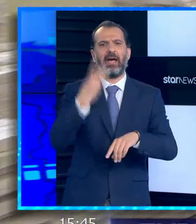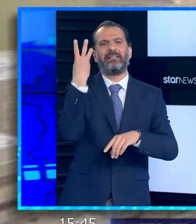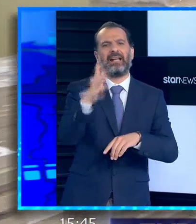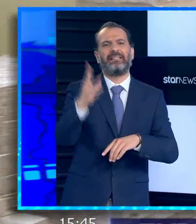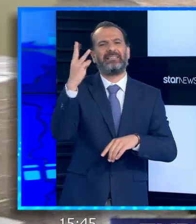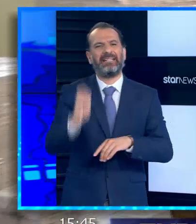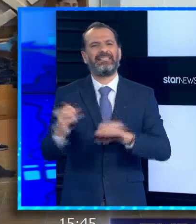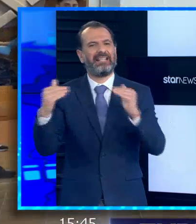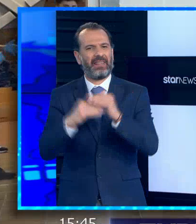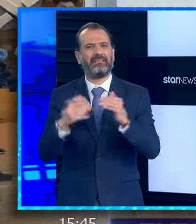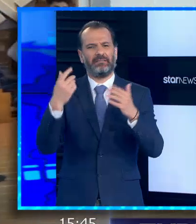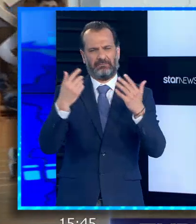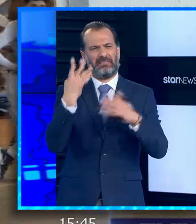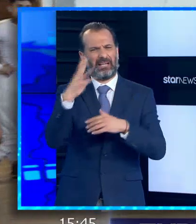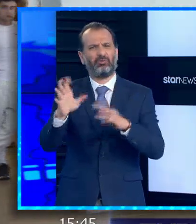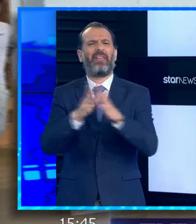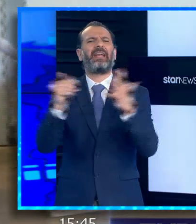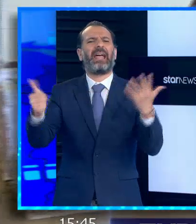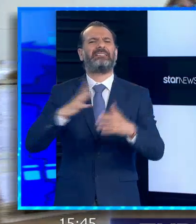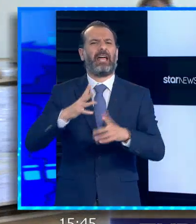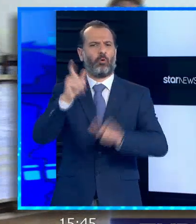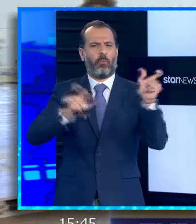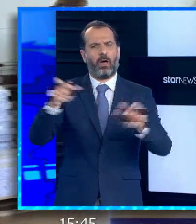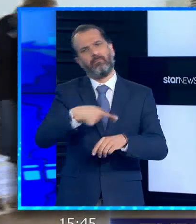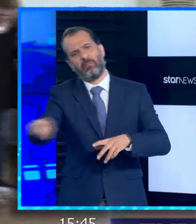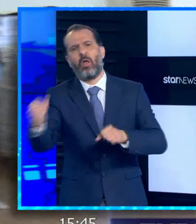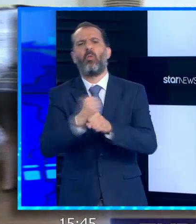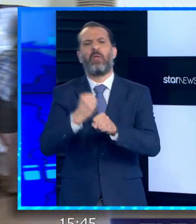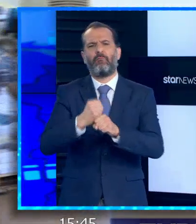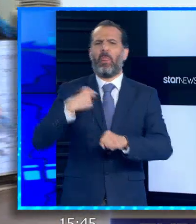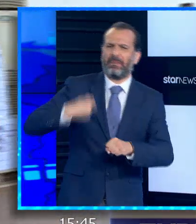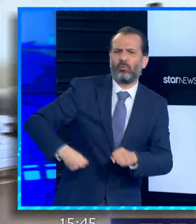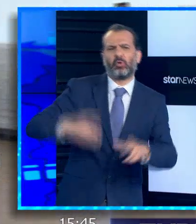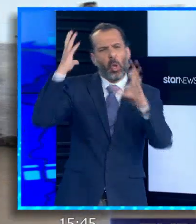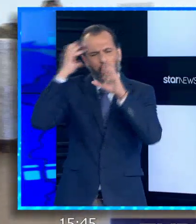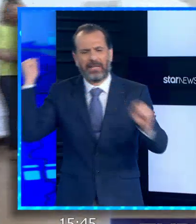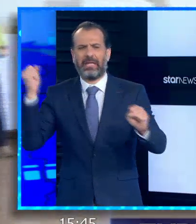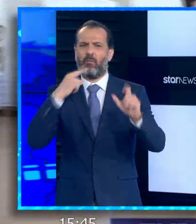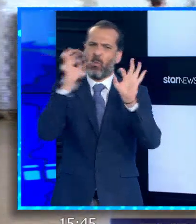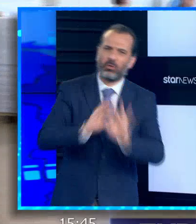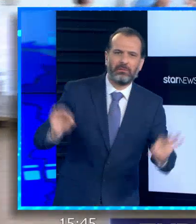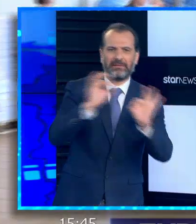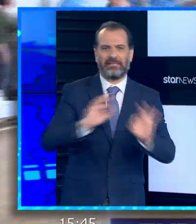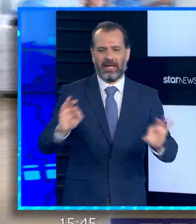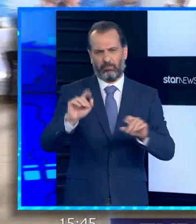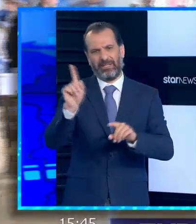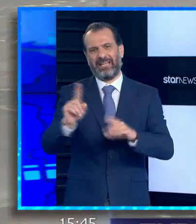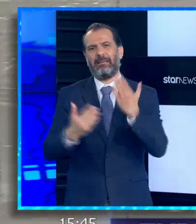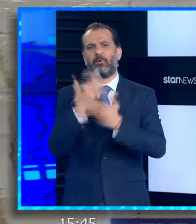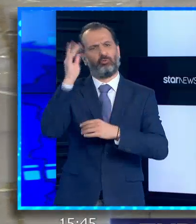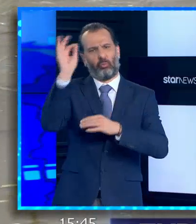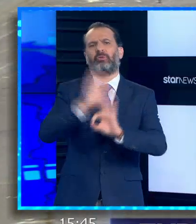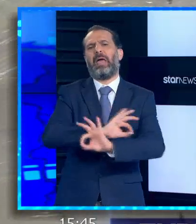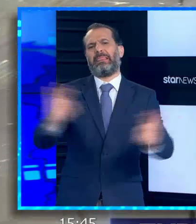33.416 άτομα λοιπόν έχουν τεθεί στην διάθεση των εκλογών από την αυτοδιοίκηση προκειμένου να είναι όλα έτοιμα την Κυριακή σε 7 ώρα το πρωί που θα ανοίξουν οι κάλπες. Θα πρέπει να πούμε